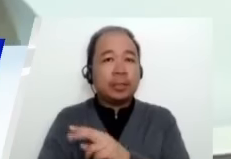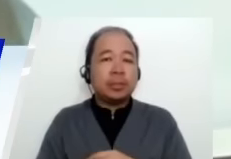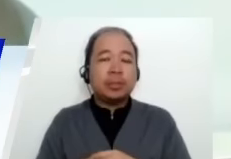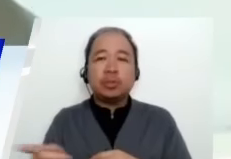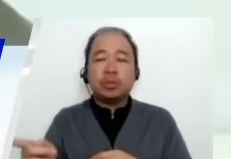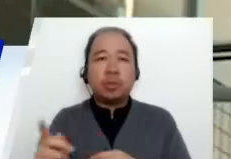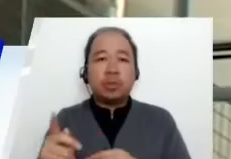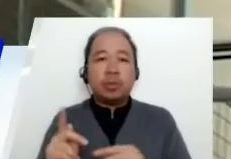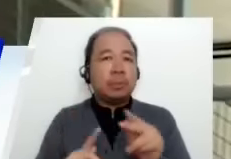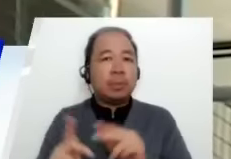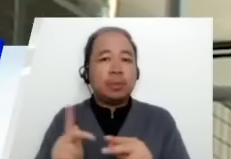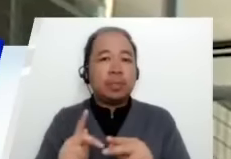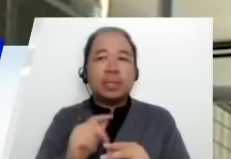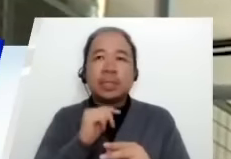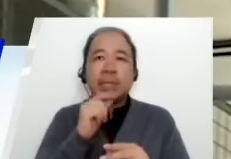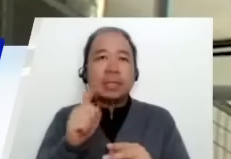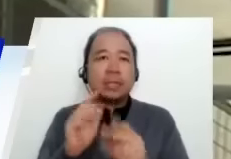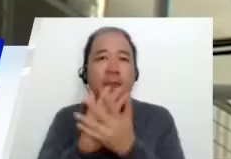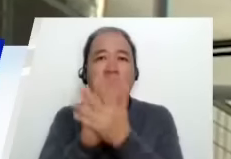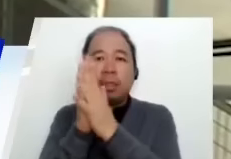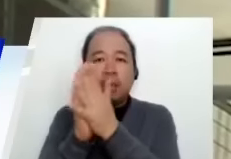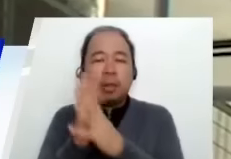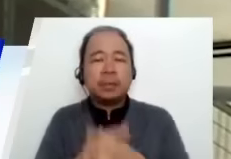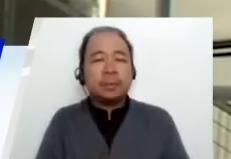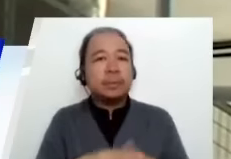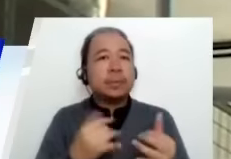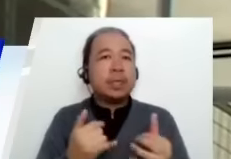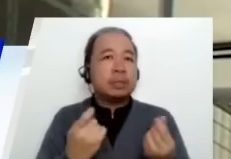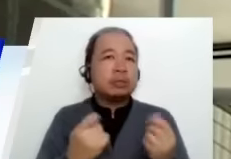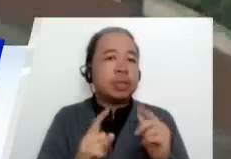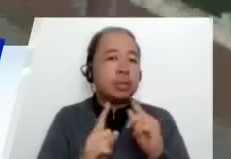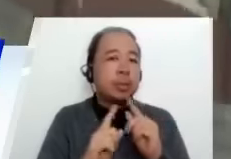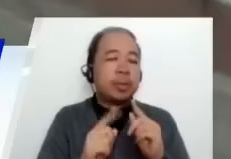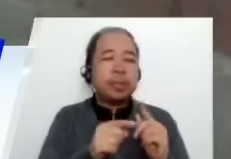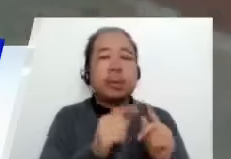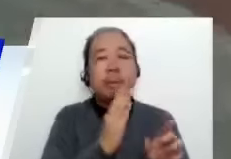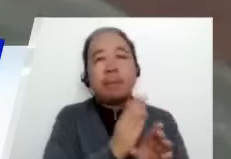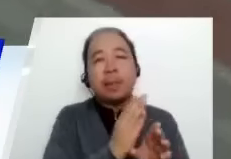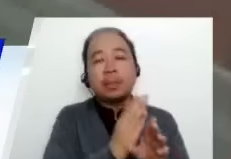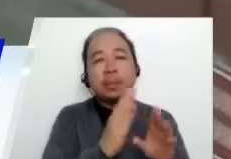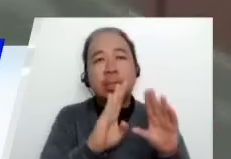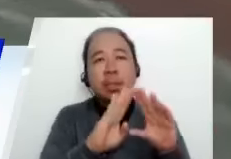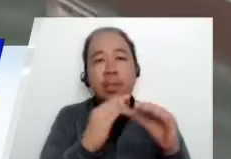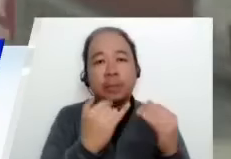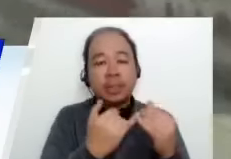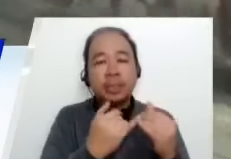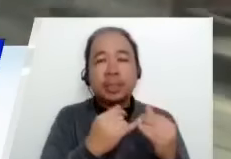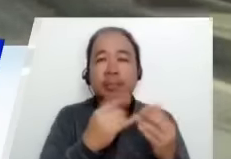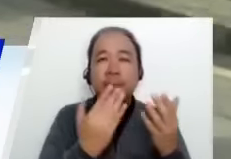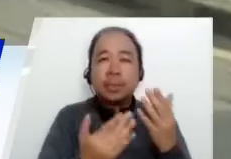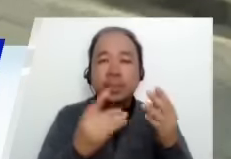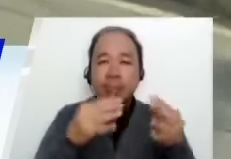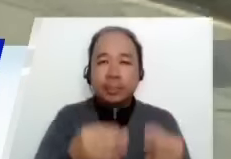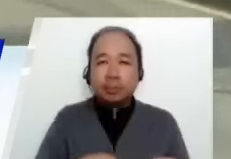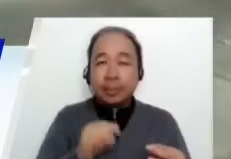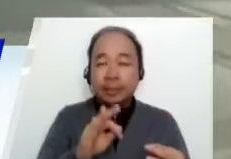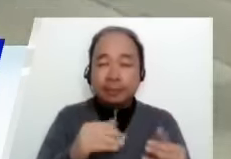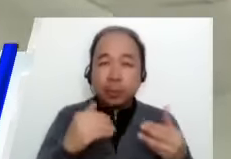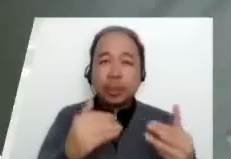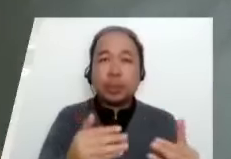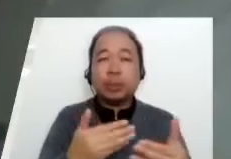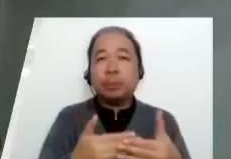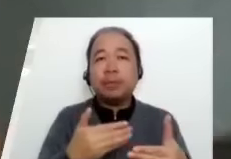magkakaroon ng siksikan. Kinakausap na nila ang mga kumpanya na nag-ooperate sa busway at maaaring magka-desisyon kung itutuloy ito bago matapos ang